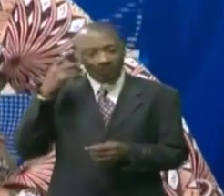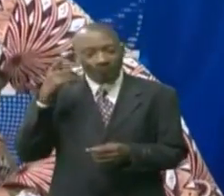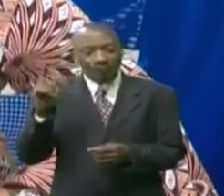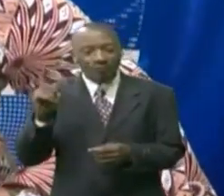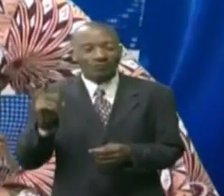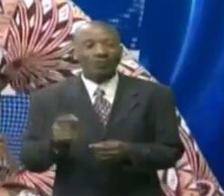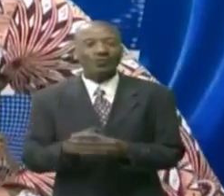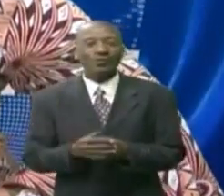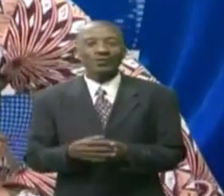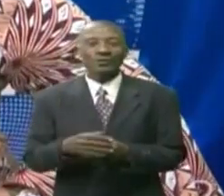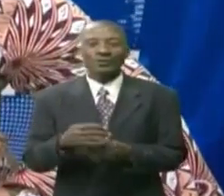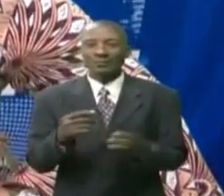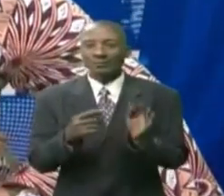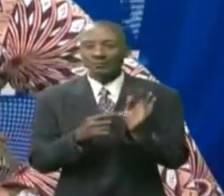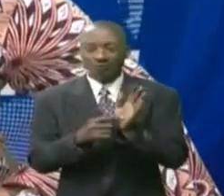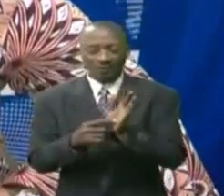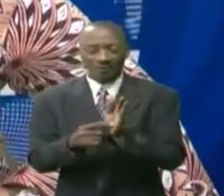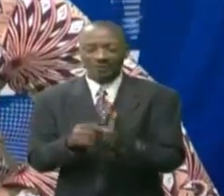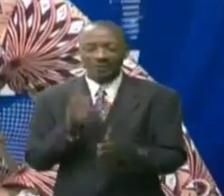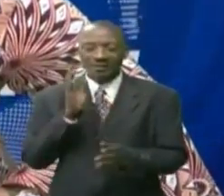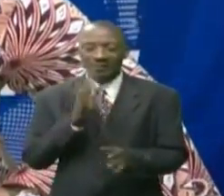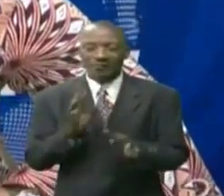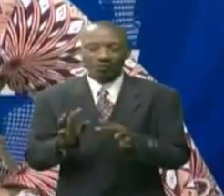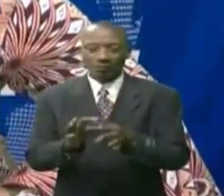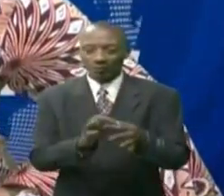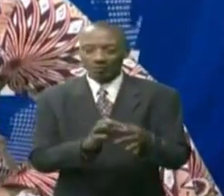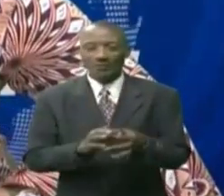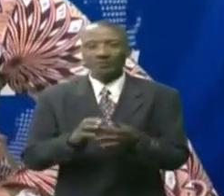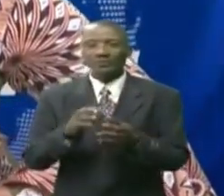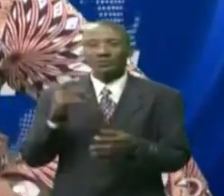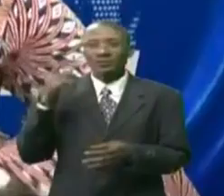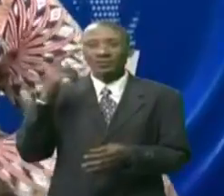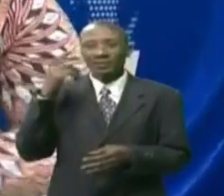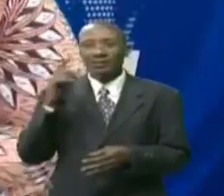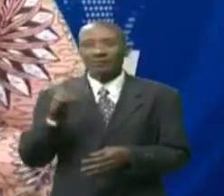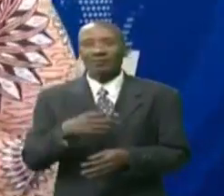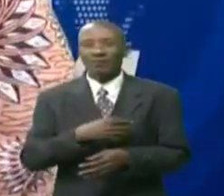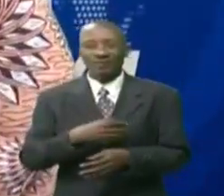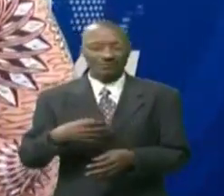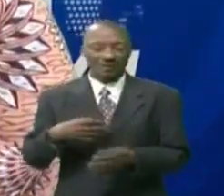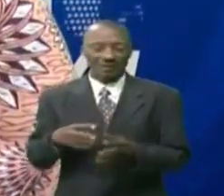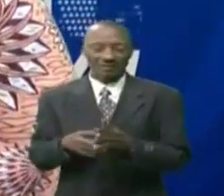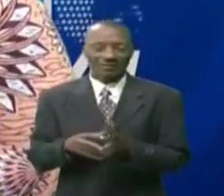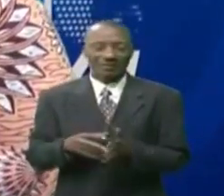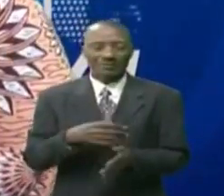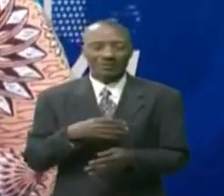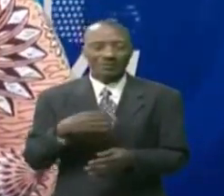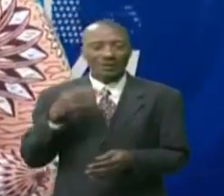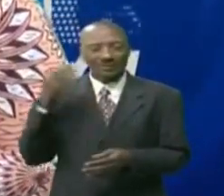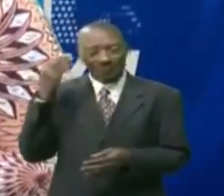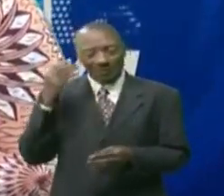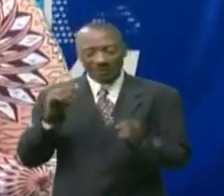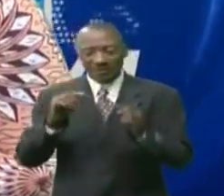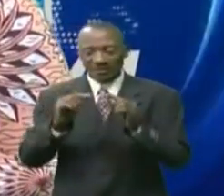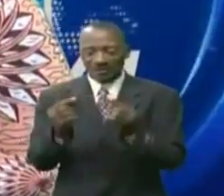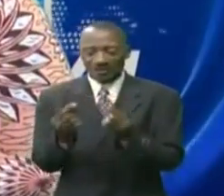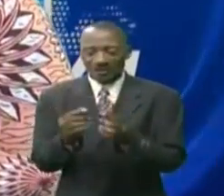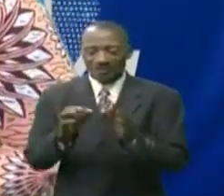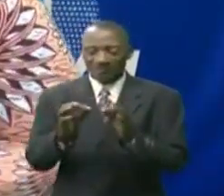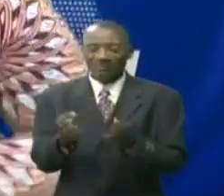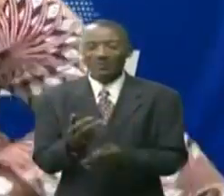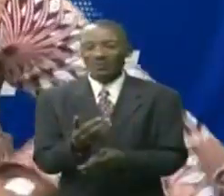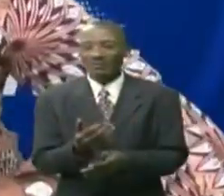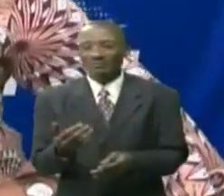c'est simplement la couleur du sable. Précision donnée à la ministre d'État, ministre du Plomb, par les ingénieurs en mission d'évaluation dans